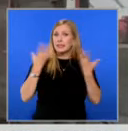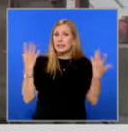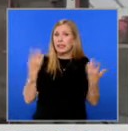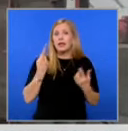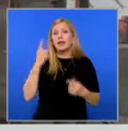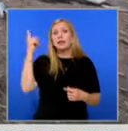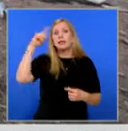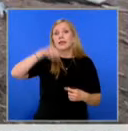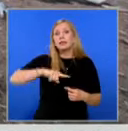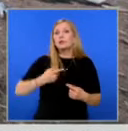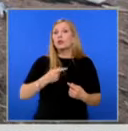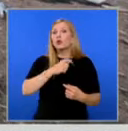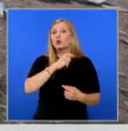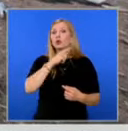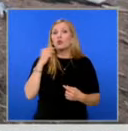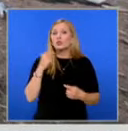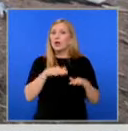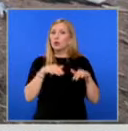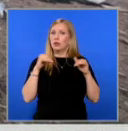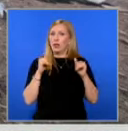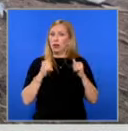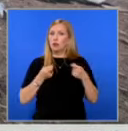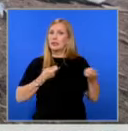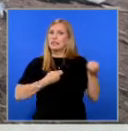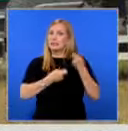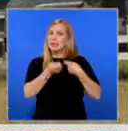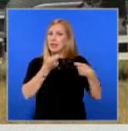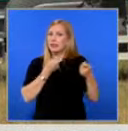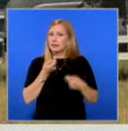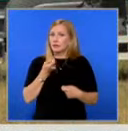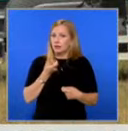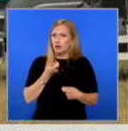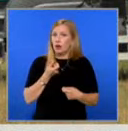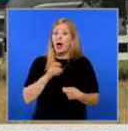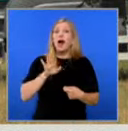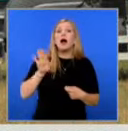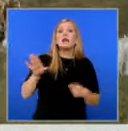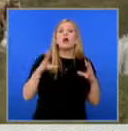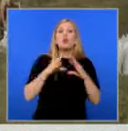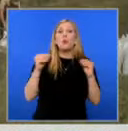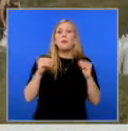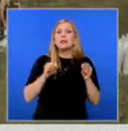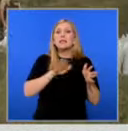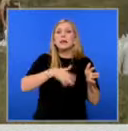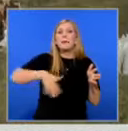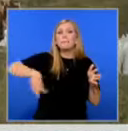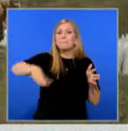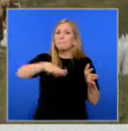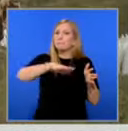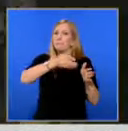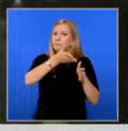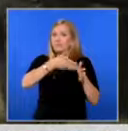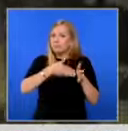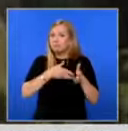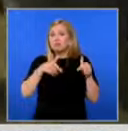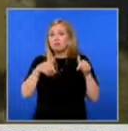зърнената сделка и започна да нанася удари по украинските дунавски и черноморски пристанища на румънския дунавски бряг военни обследваха останките от сваления дрон